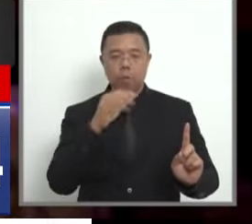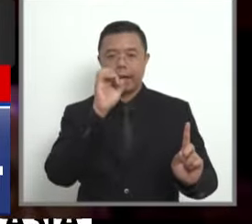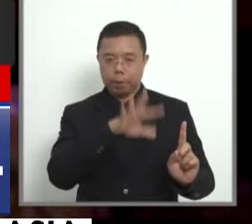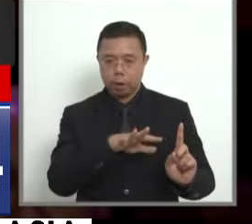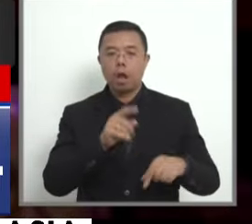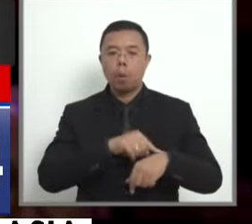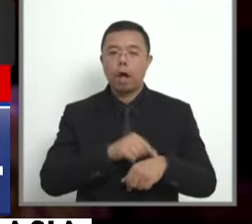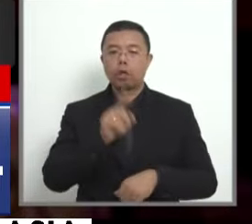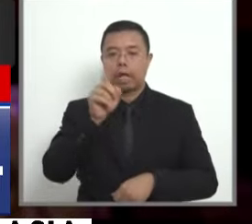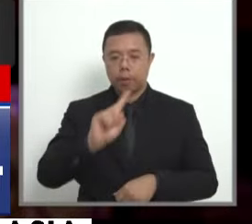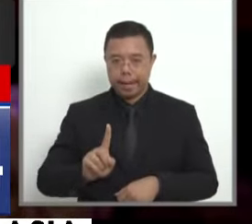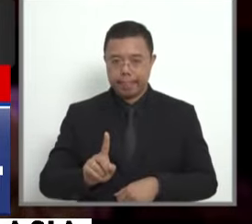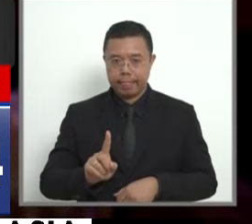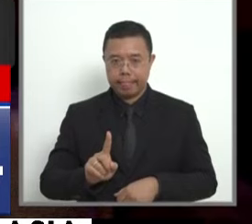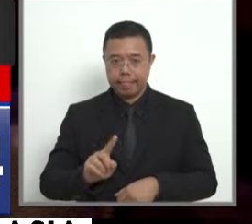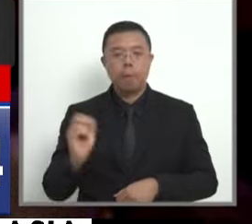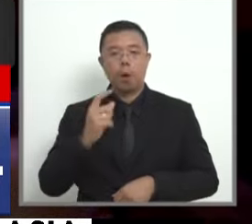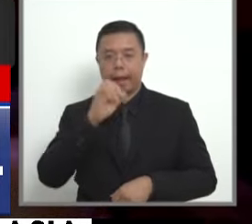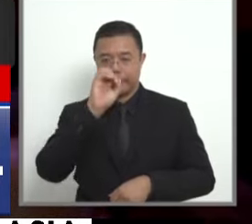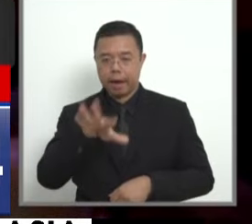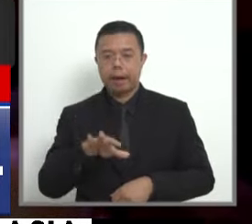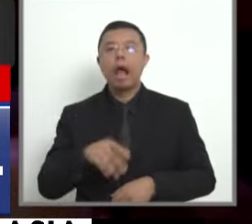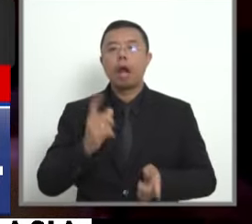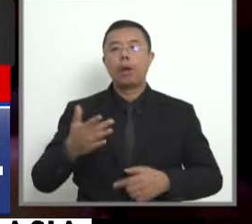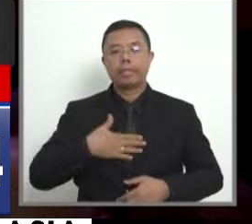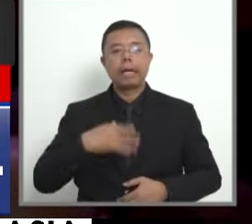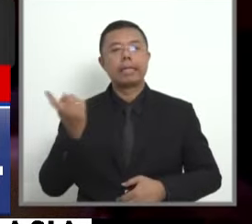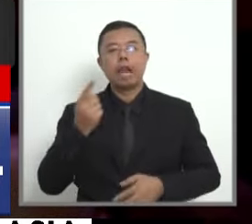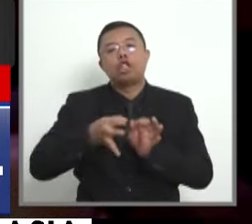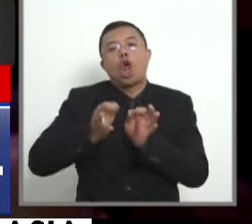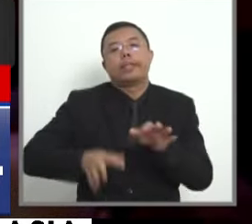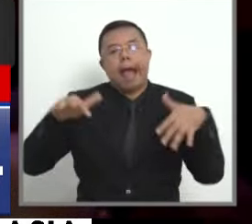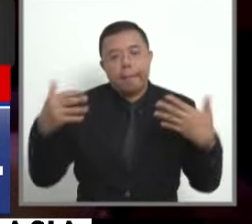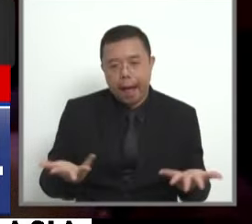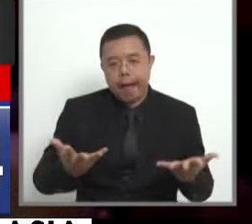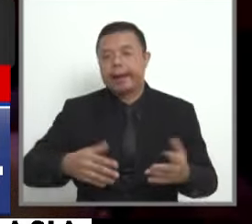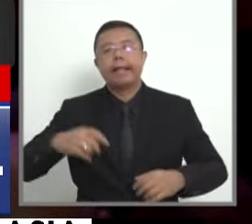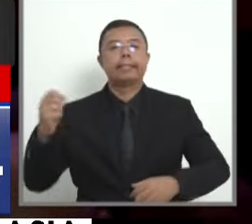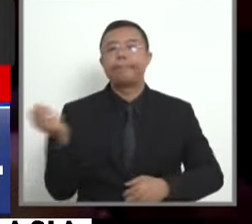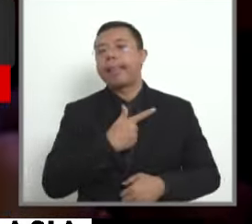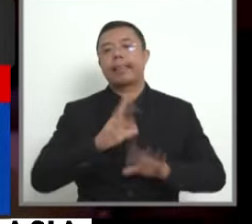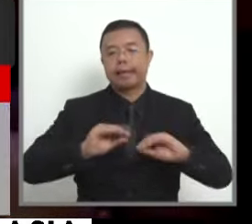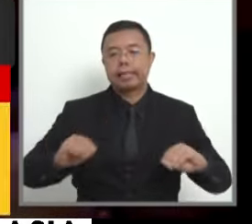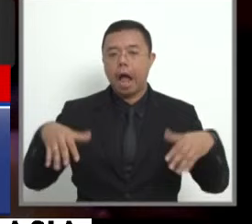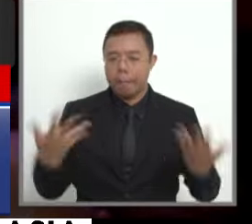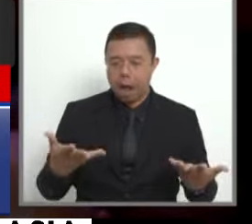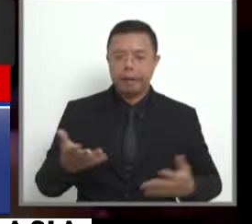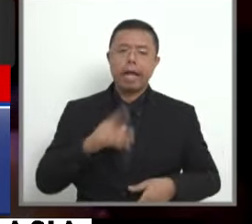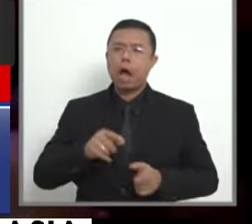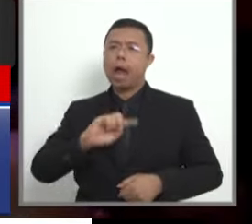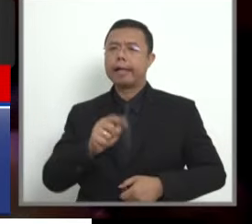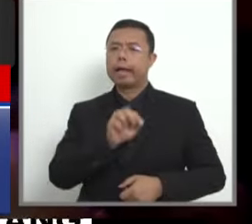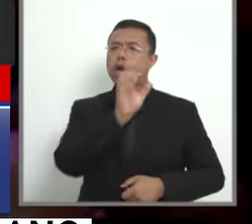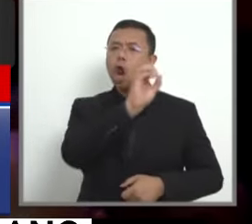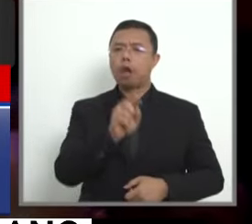Bapak menit dimulai saat Bapak berbicara kalau saya selalu solutif dan tindakan kalau memang hanya Seteng